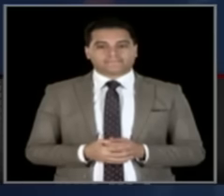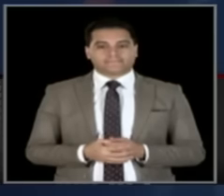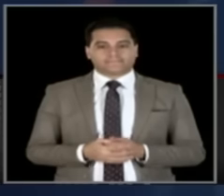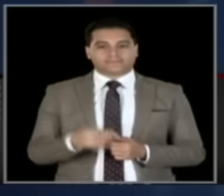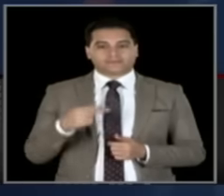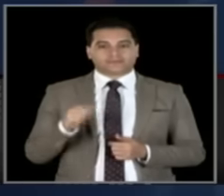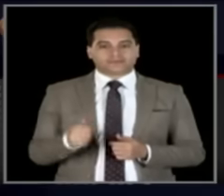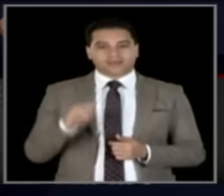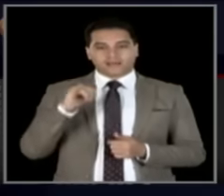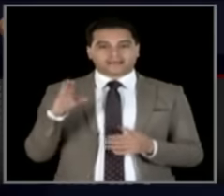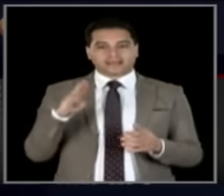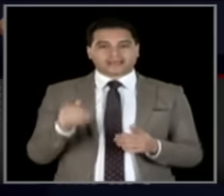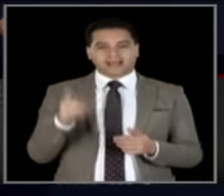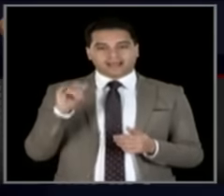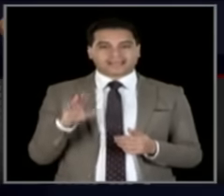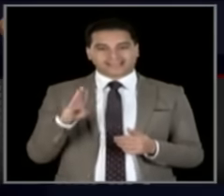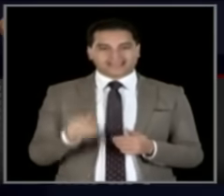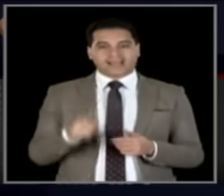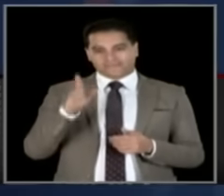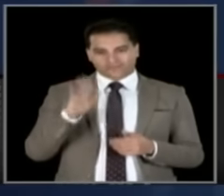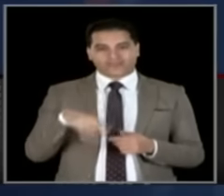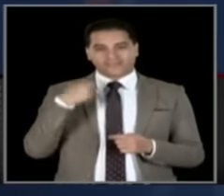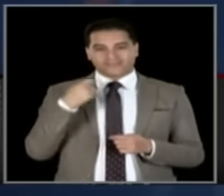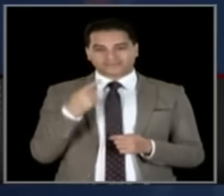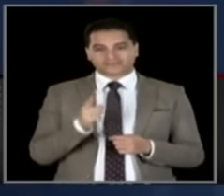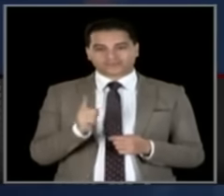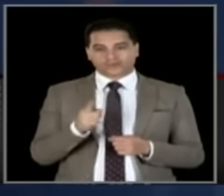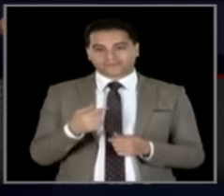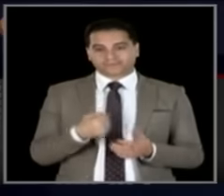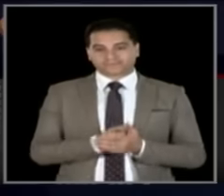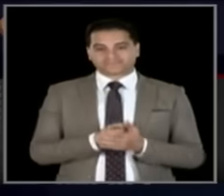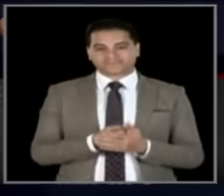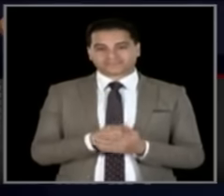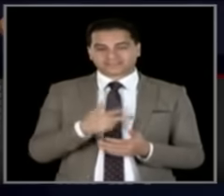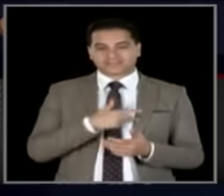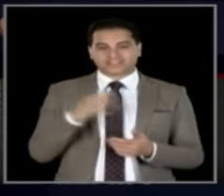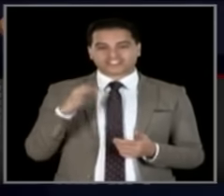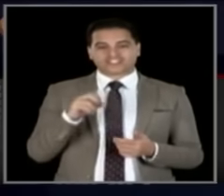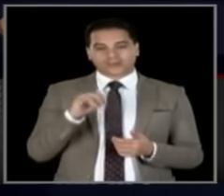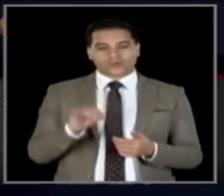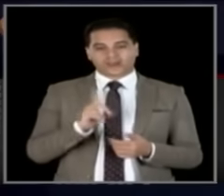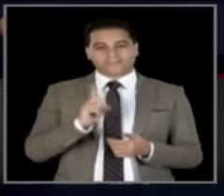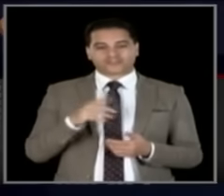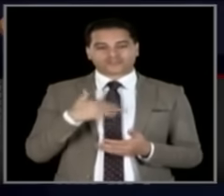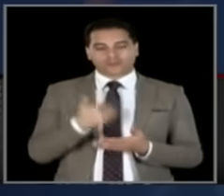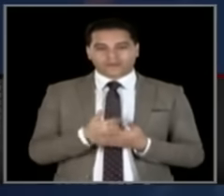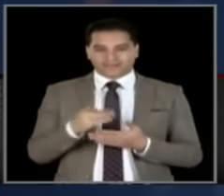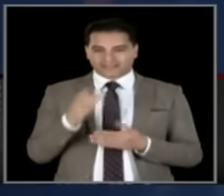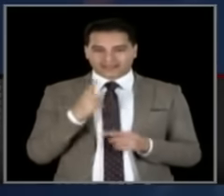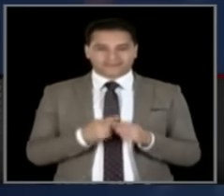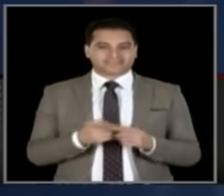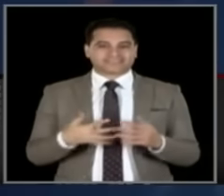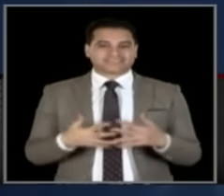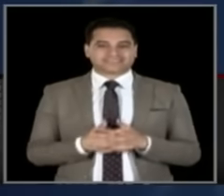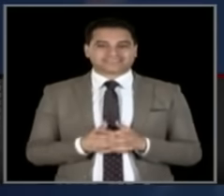عصام كاريكا. عصام كاريكا كان موجود في الفيلم فعلا، كان اسمه شوقي وما كانش